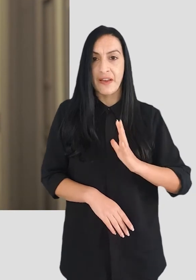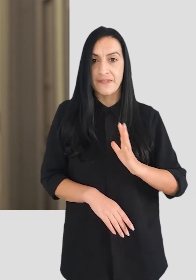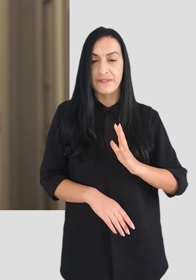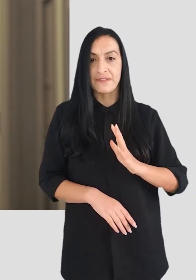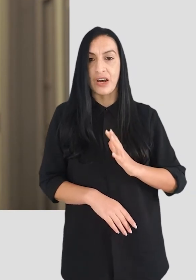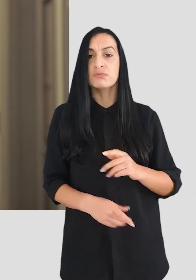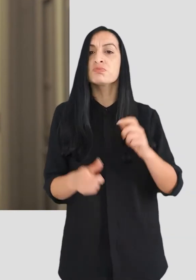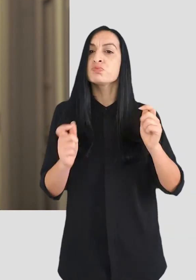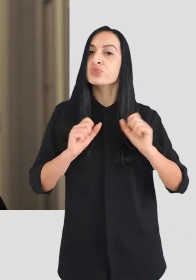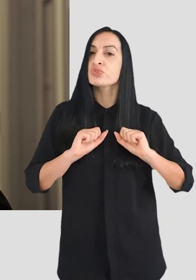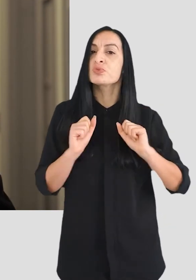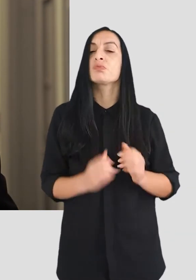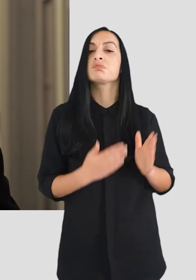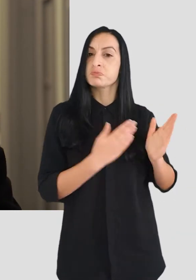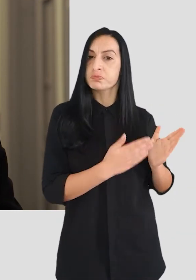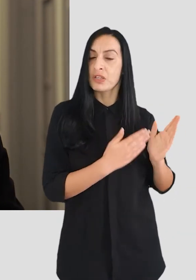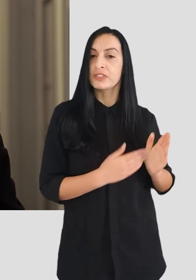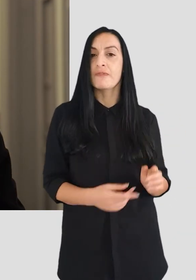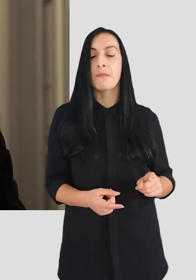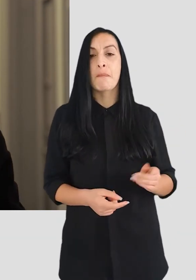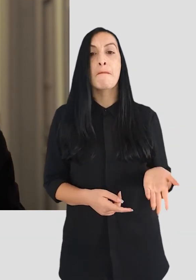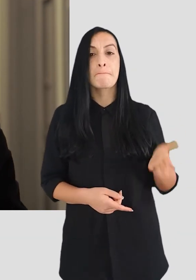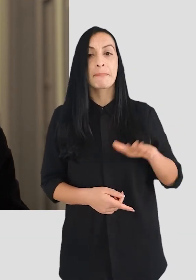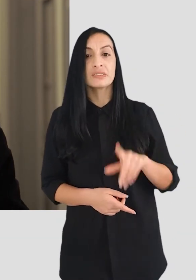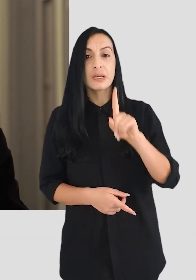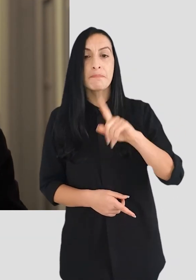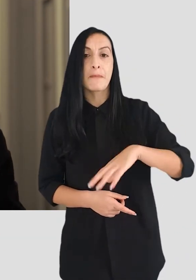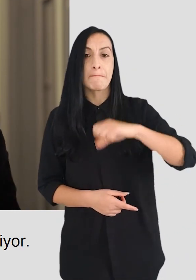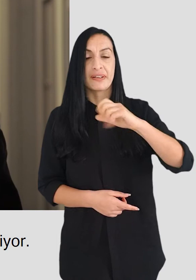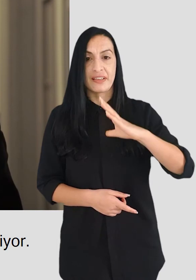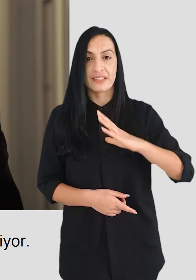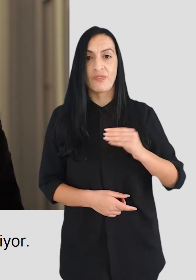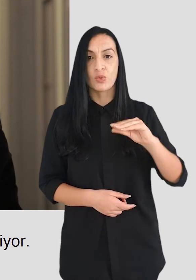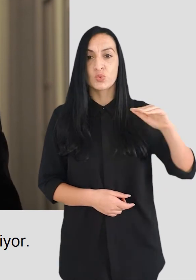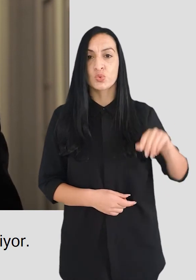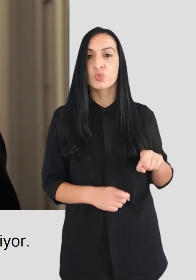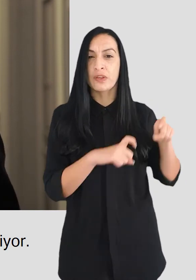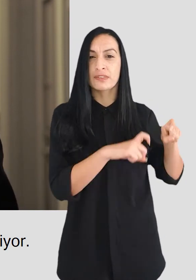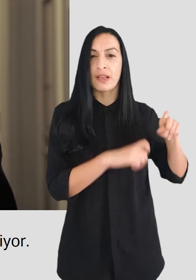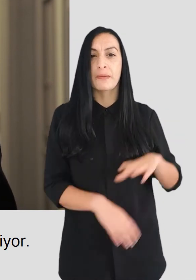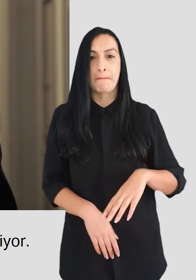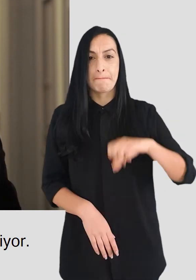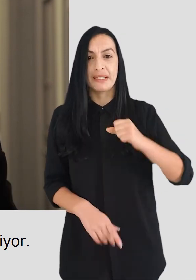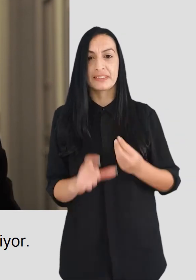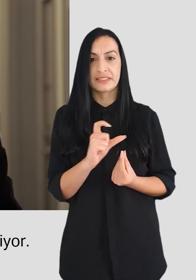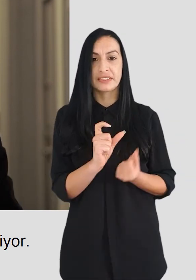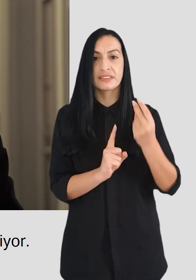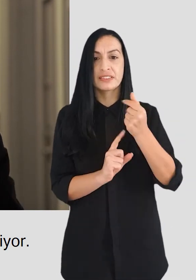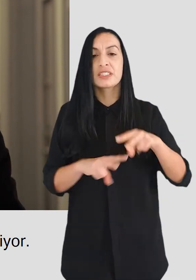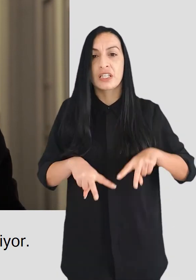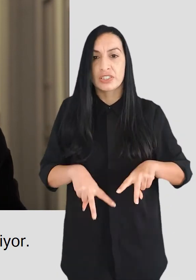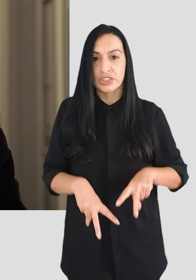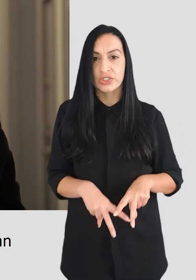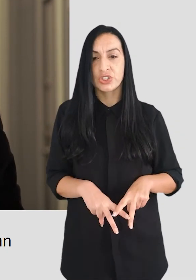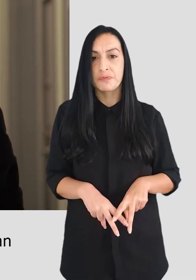araştırma merkezleri var. Ve onlar çalışmalarına devam ediyorlar. Bu arada bir de çocuk izlem merkezleri vardır. ÇİM